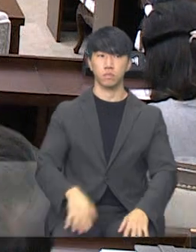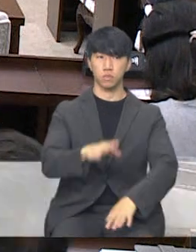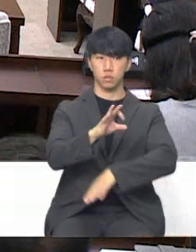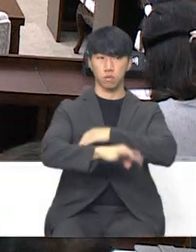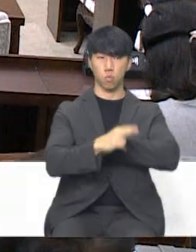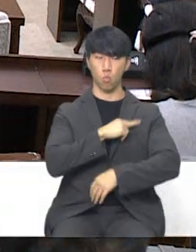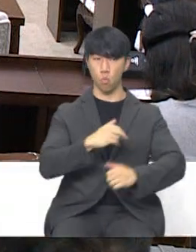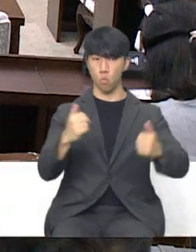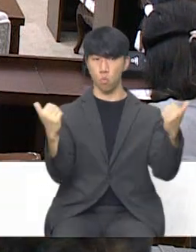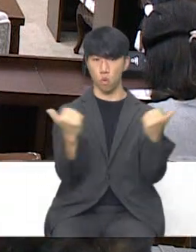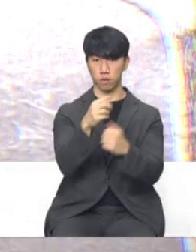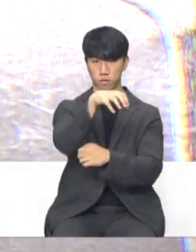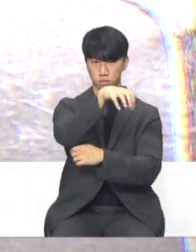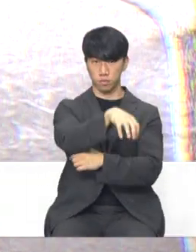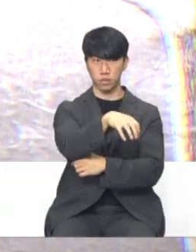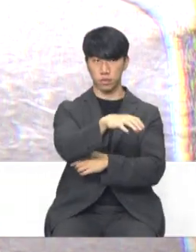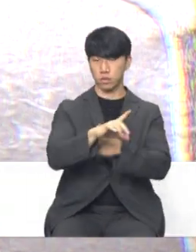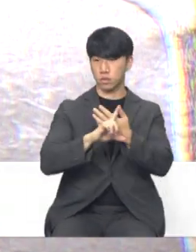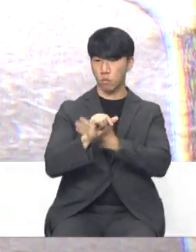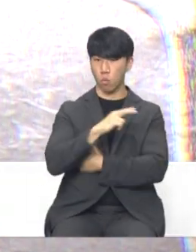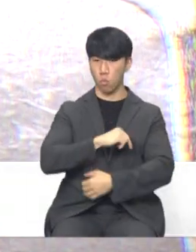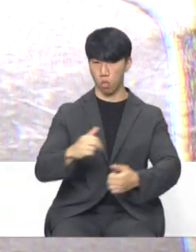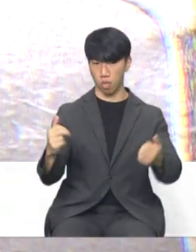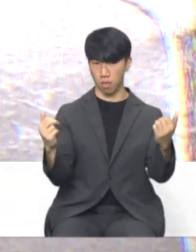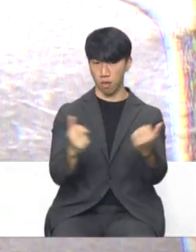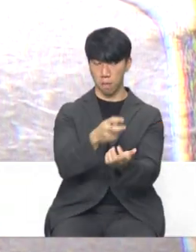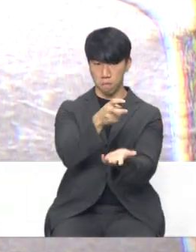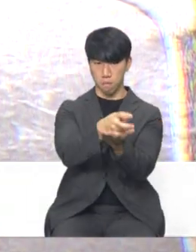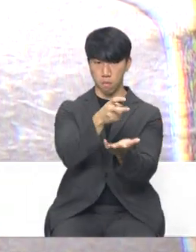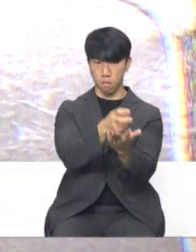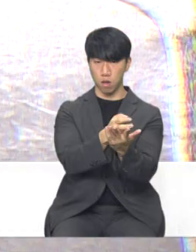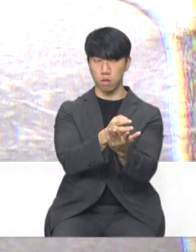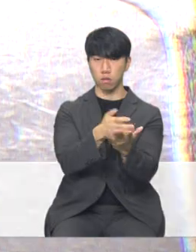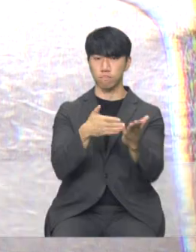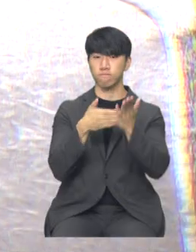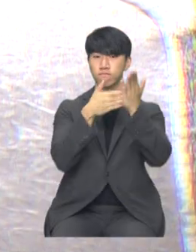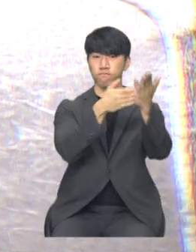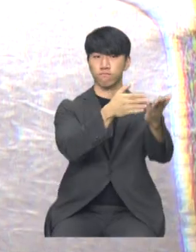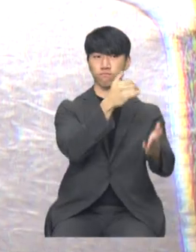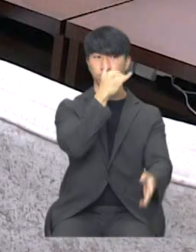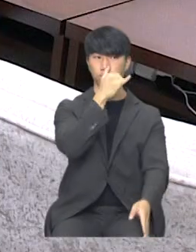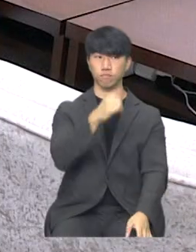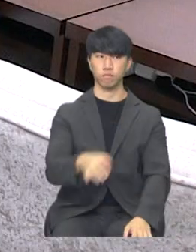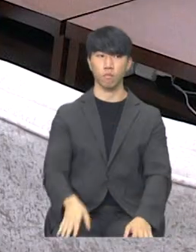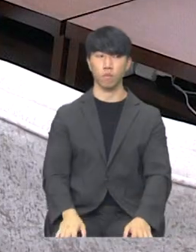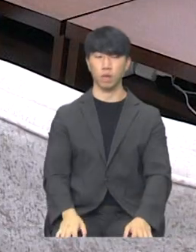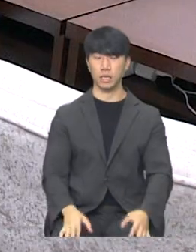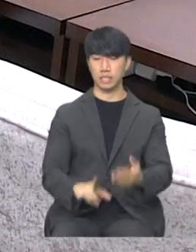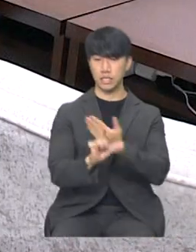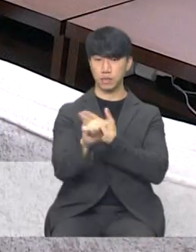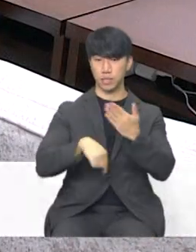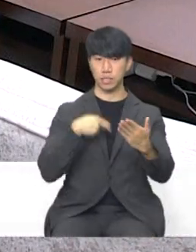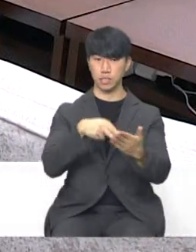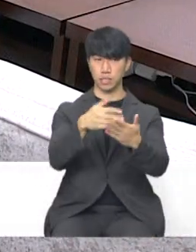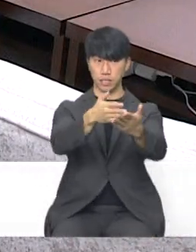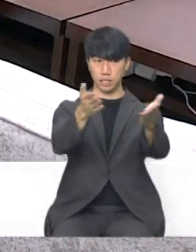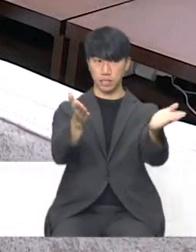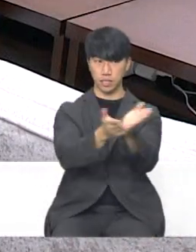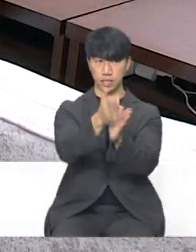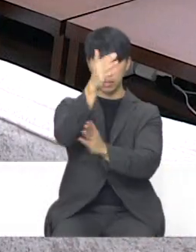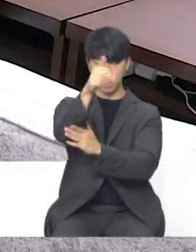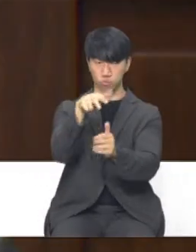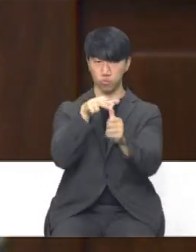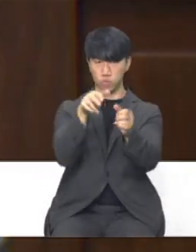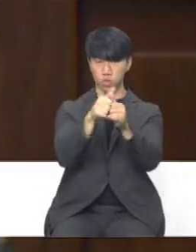서구의회 본회의장, 지방의회 인사청문회 조례안이 안건으로 상정됐습니다. 지방자치단체 산하기관장